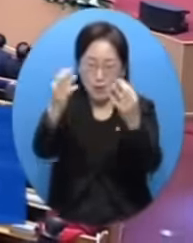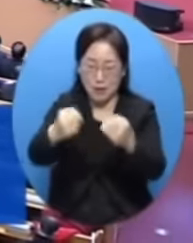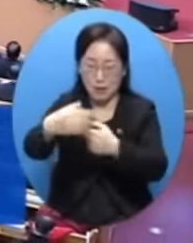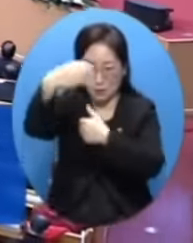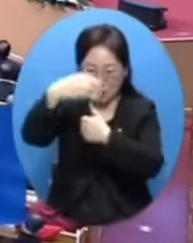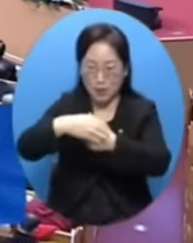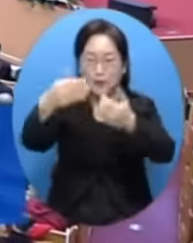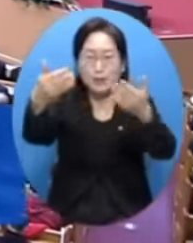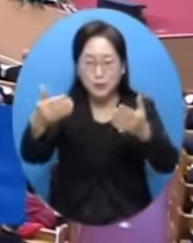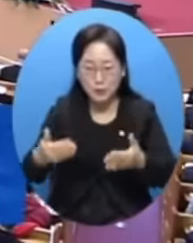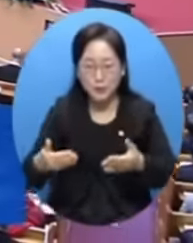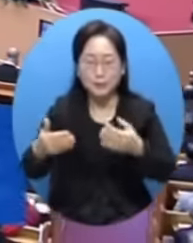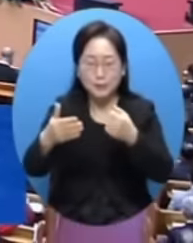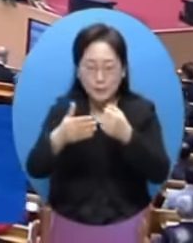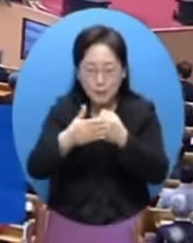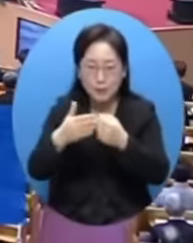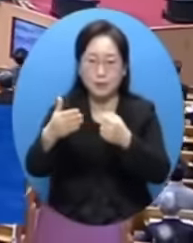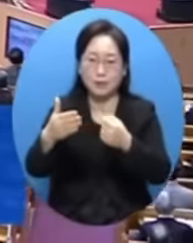맡기기